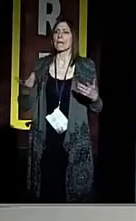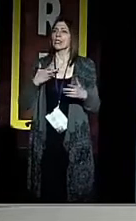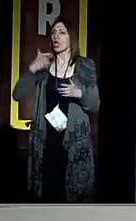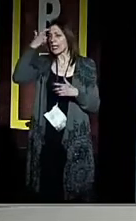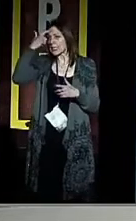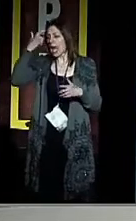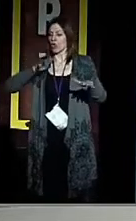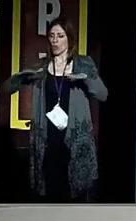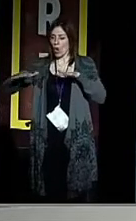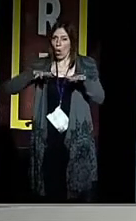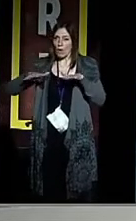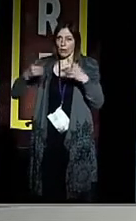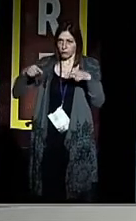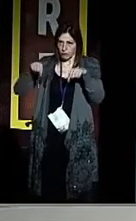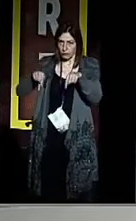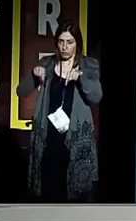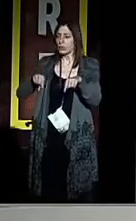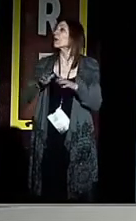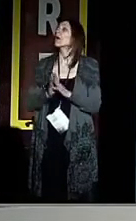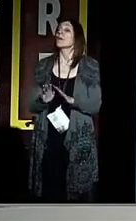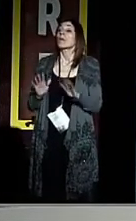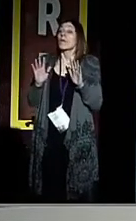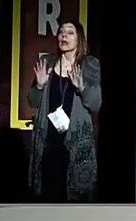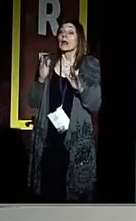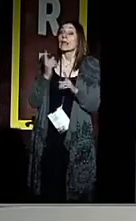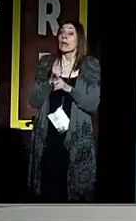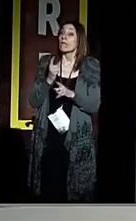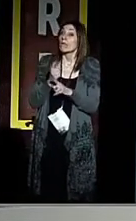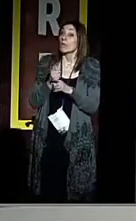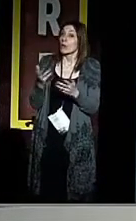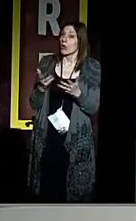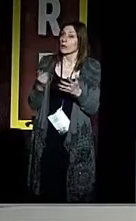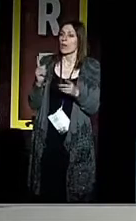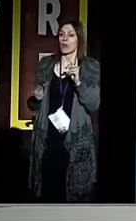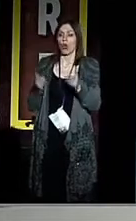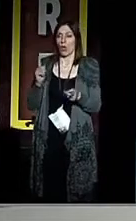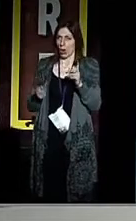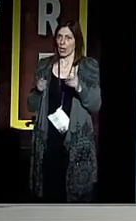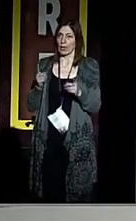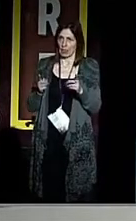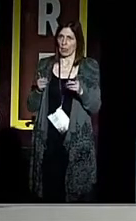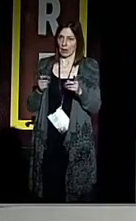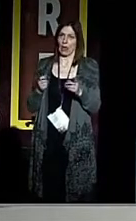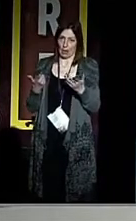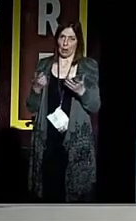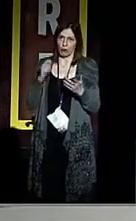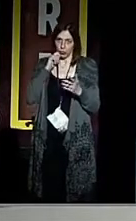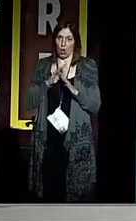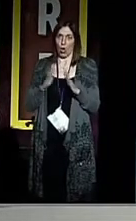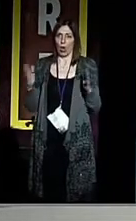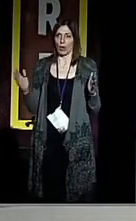di movimento, ma deve esserci una politica all'altezza.